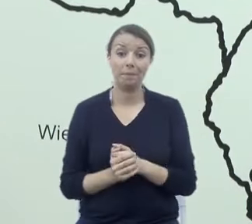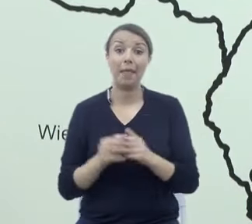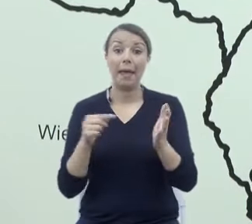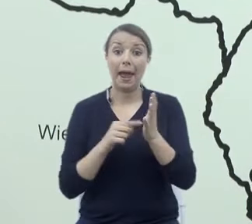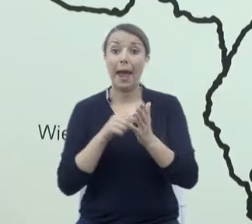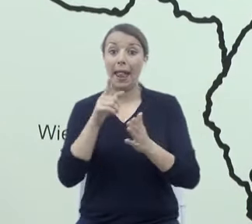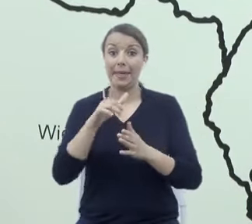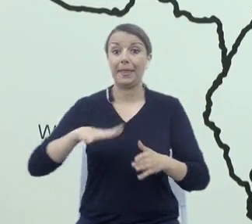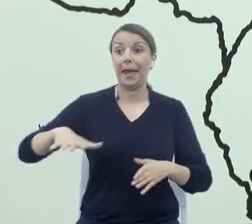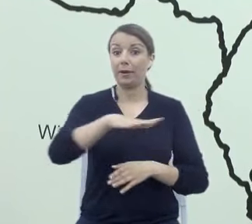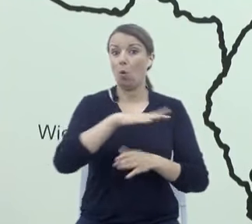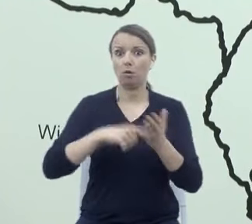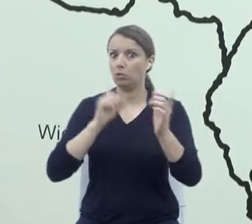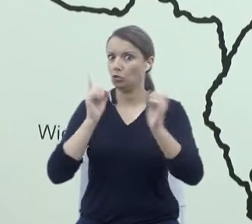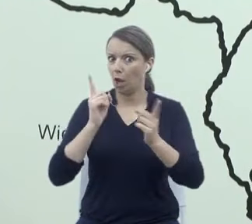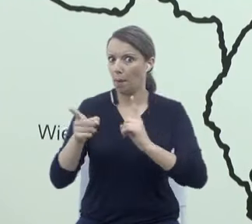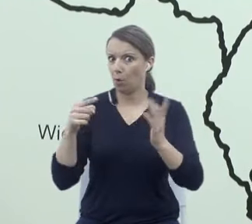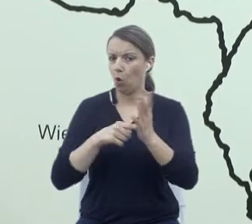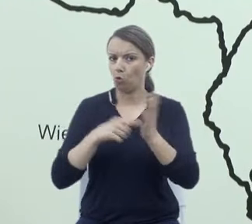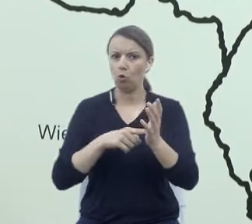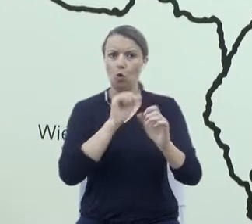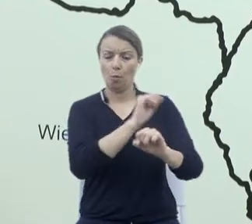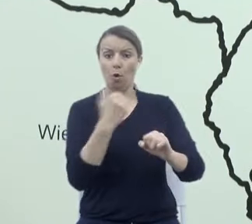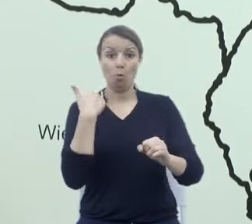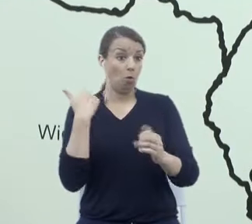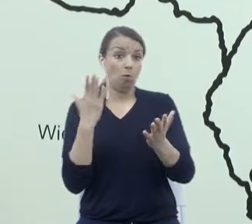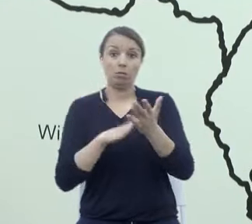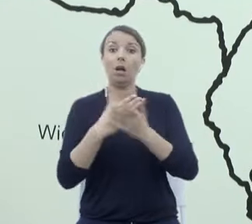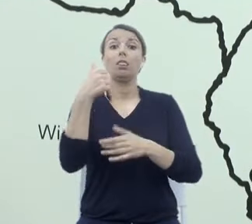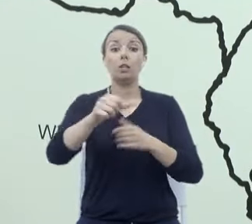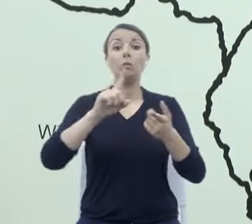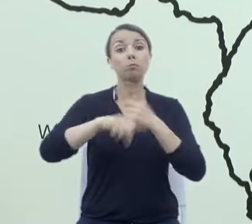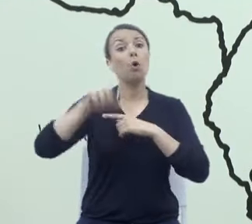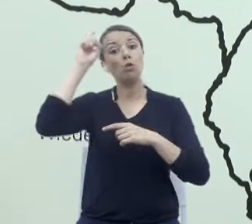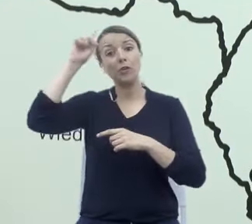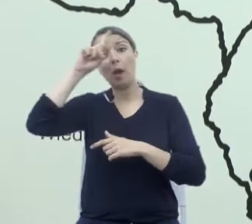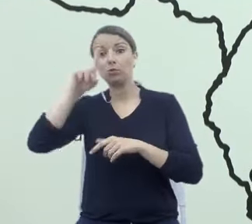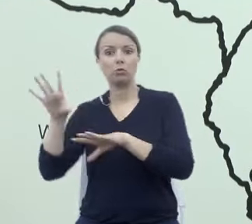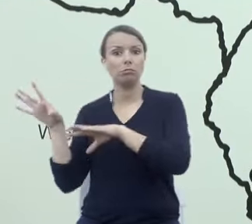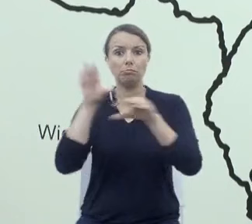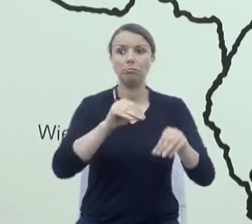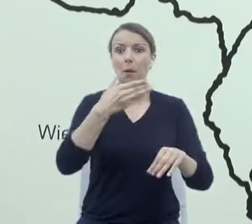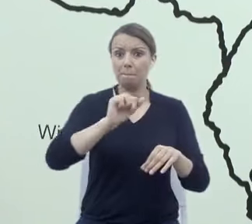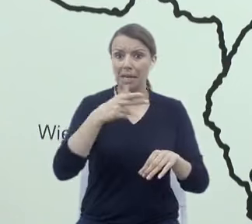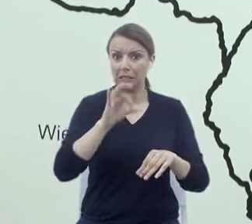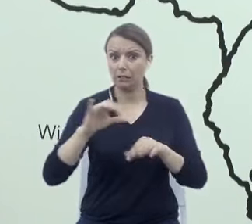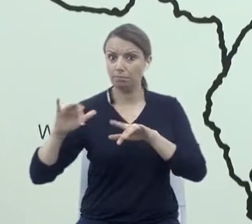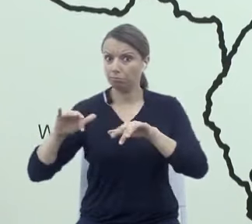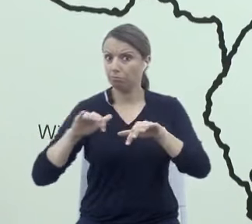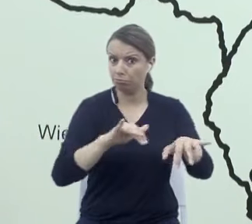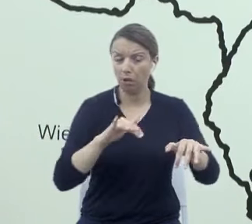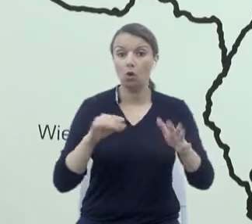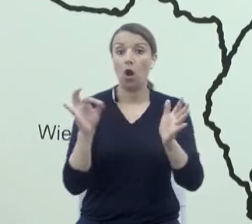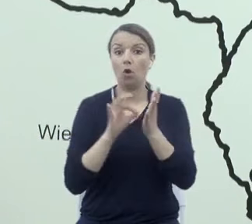bardzo szybko, po tygodniu przecież Niemcy byli w Mińsku, to zrobiła się powstała taka no, próżnia władzy. I